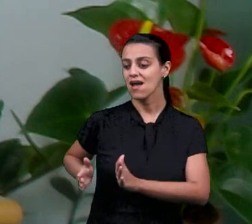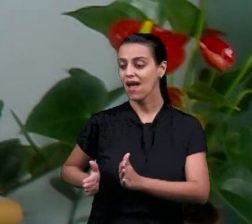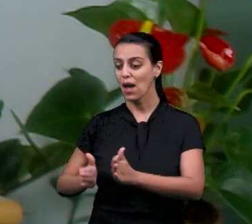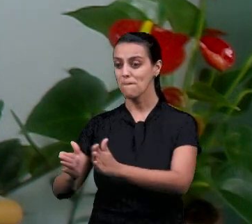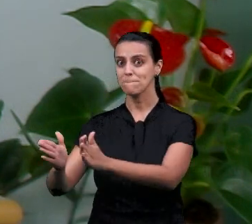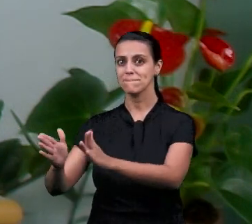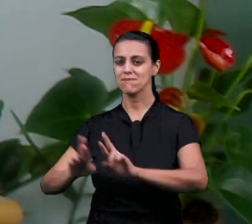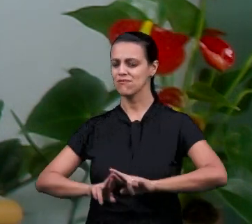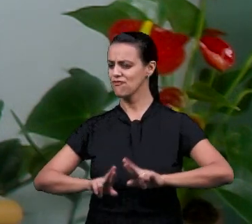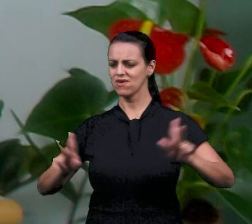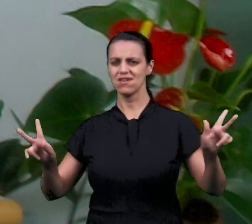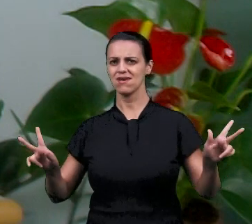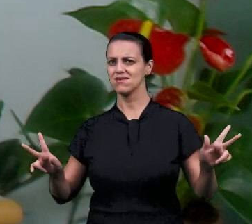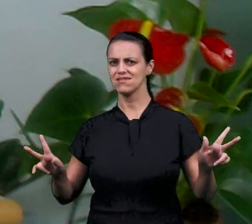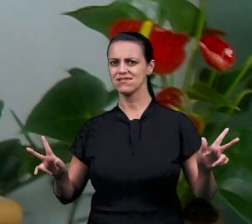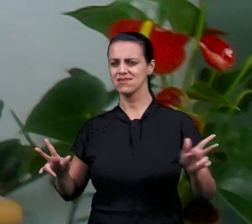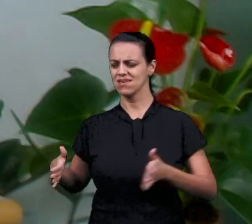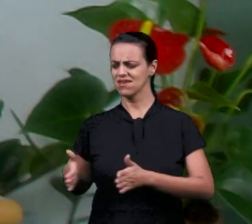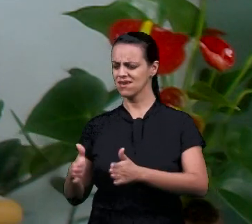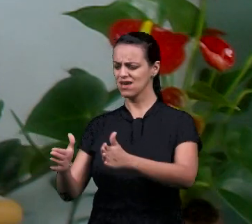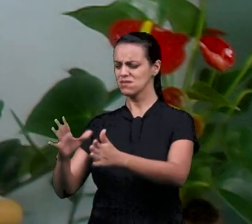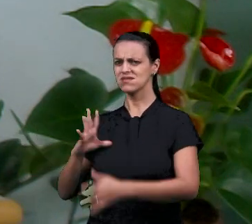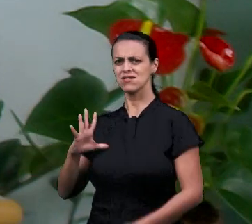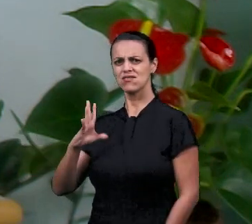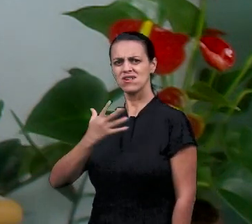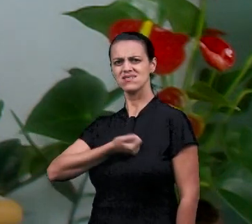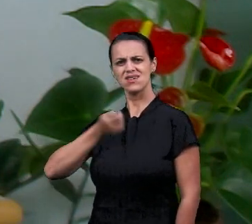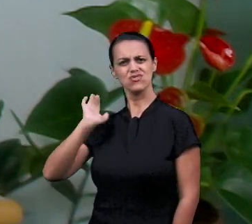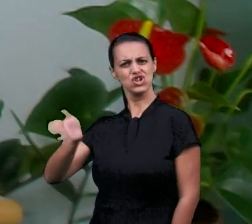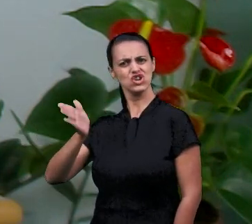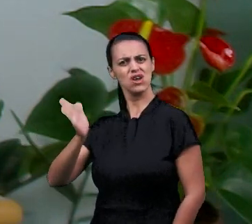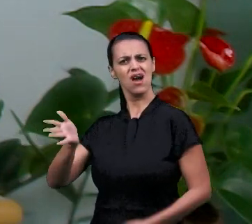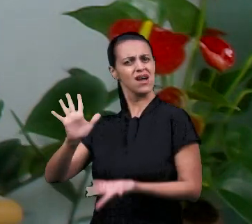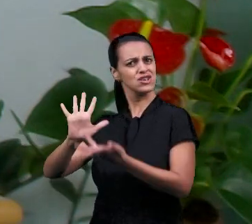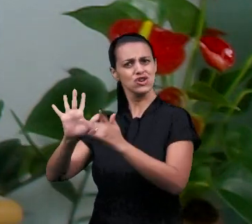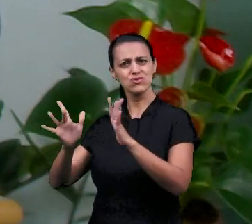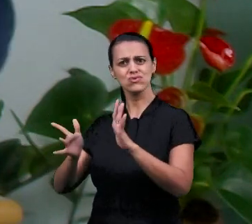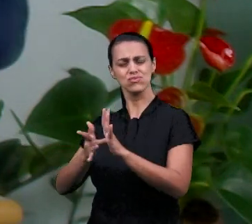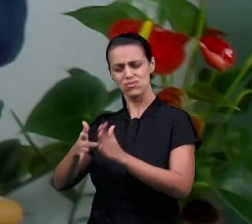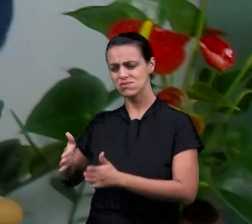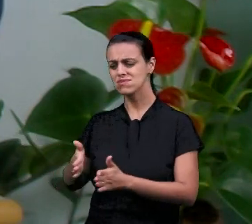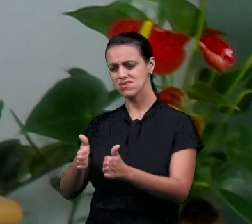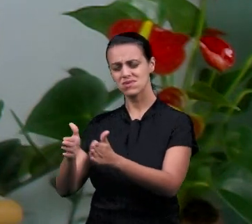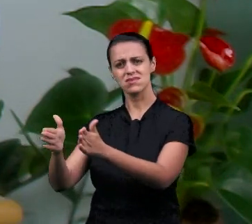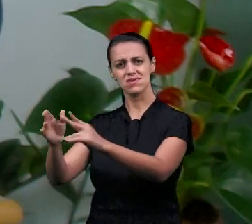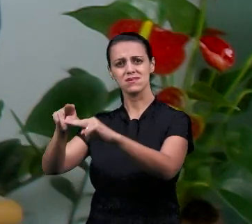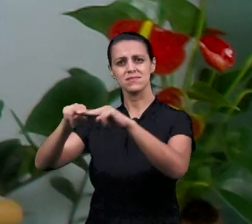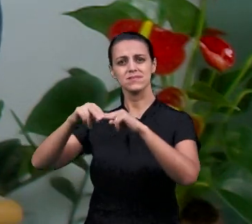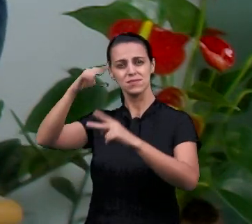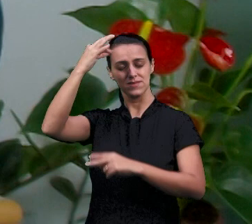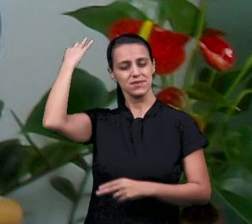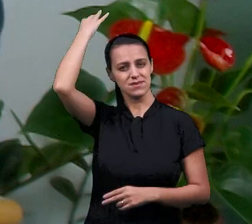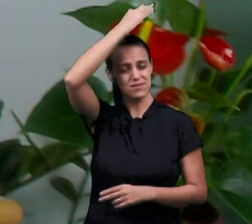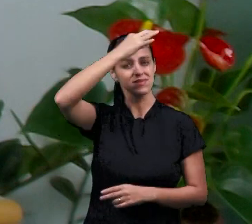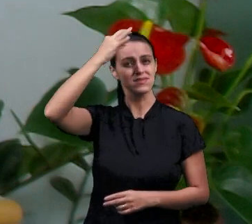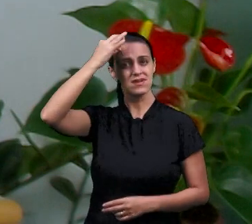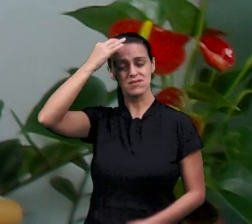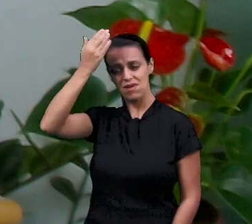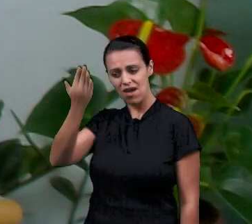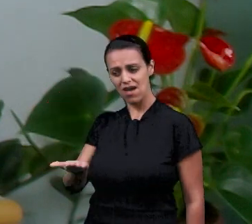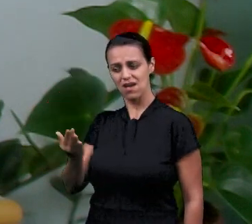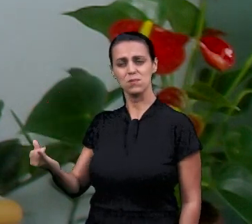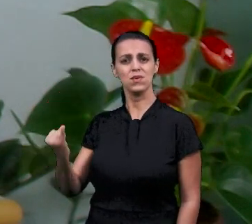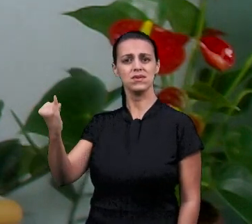avons un chemin. Le chemin du salut, c'est un chemin établi par le Seigneur Jésus à travers le Saint-Esprit. Donc, cela est très